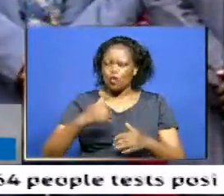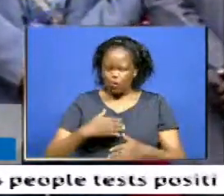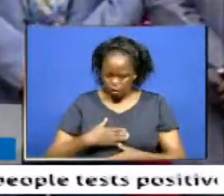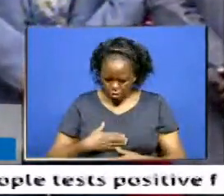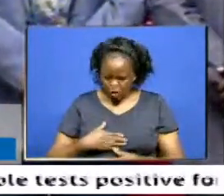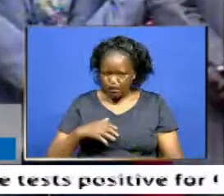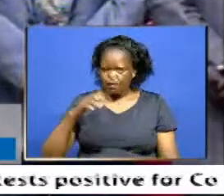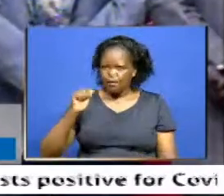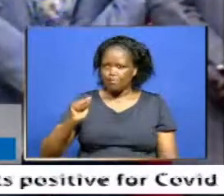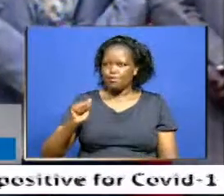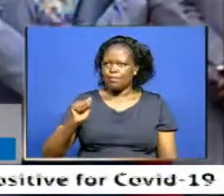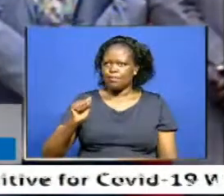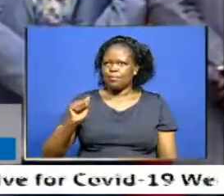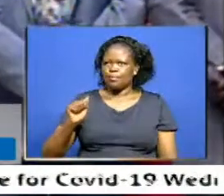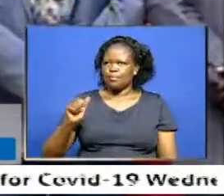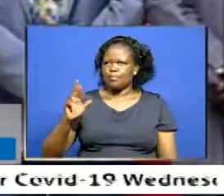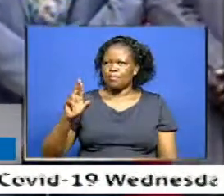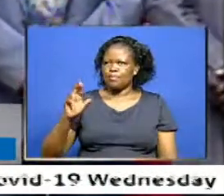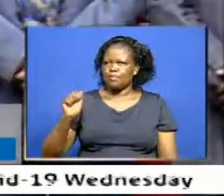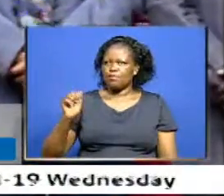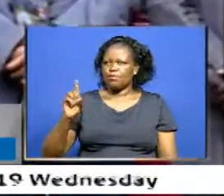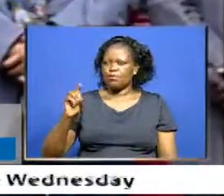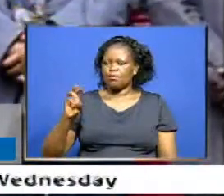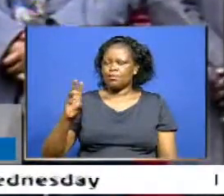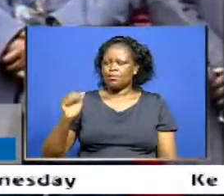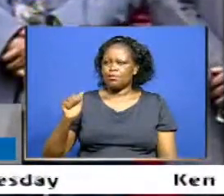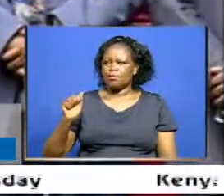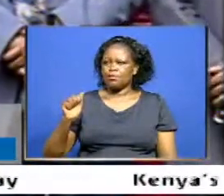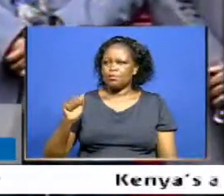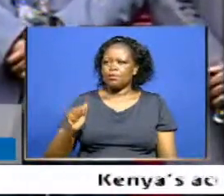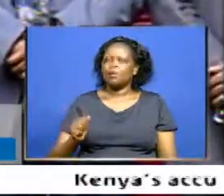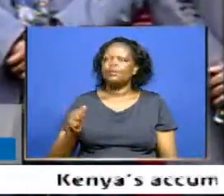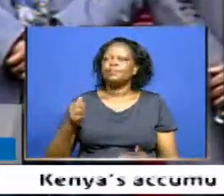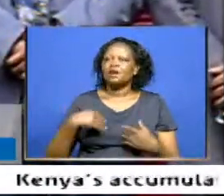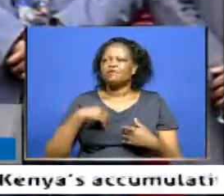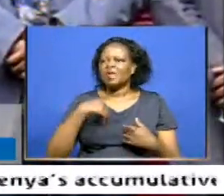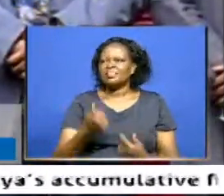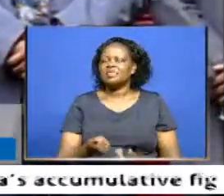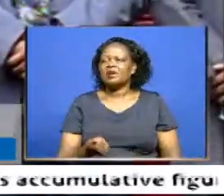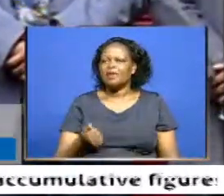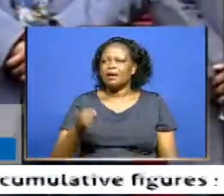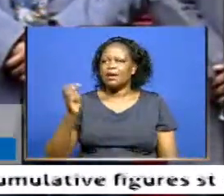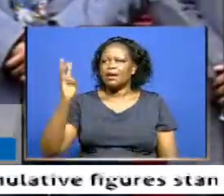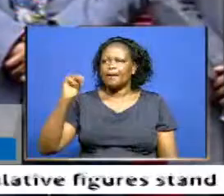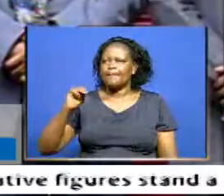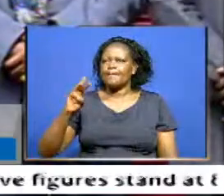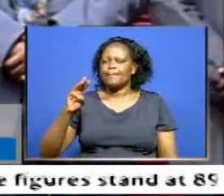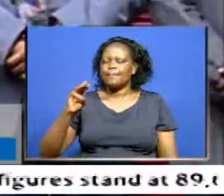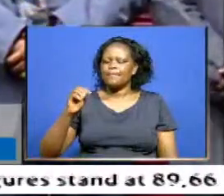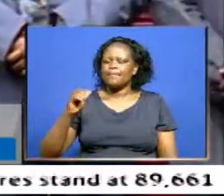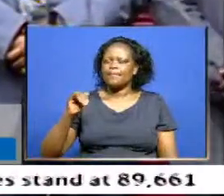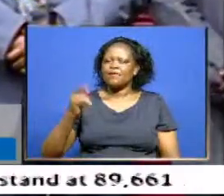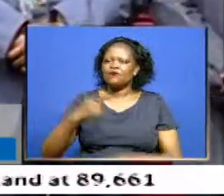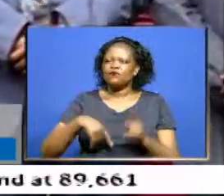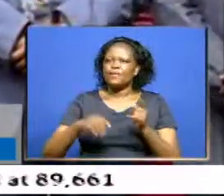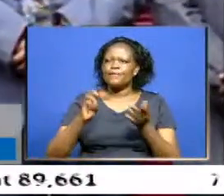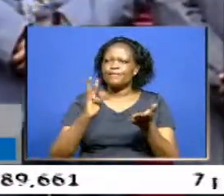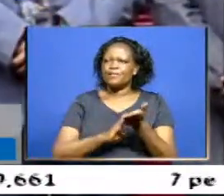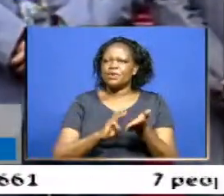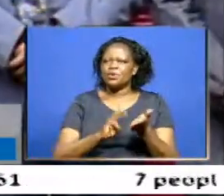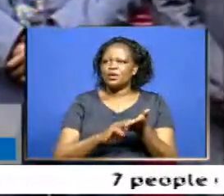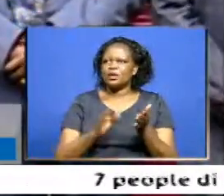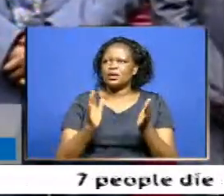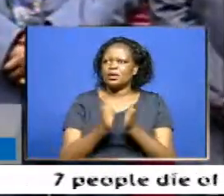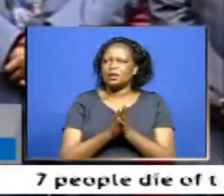Aladwa yuko hapa. Tuko hapa na Mwangi Francis kutoka Migori na Starehe hapa, ni